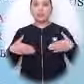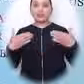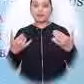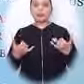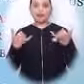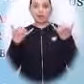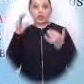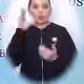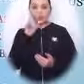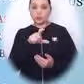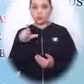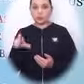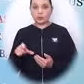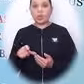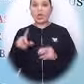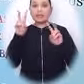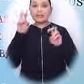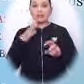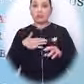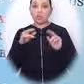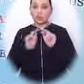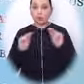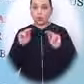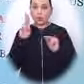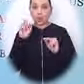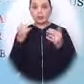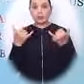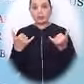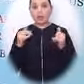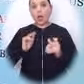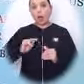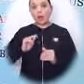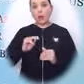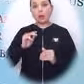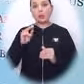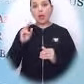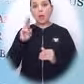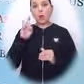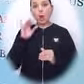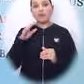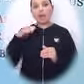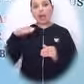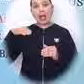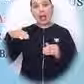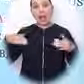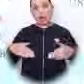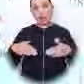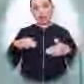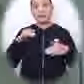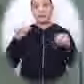Здравствуйте, уважаемые слушатели! Тема нашего урока сегодня – обработка боковых карманов спортивных